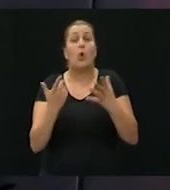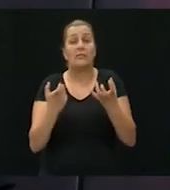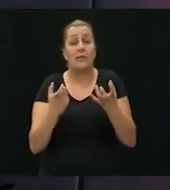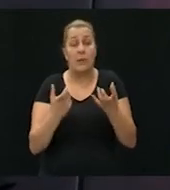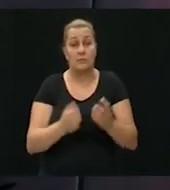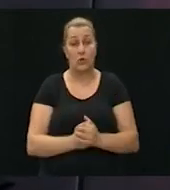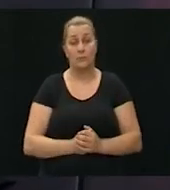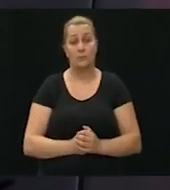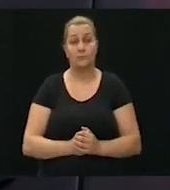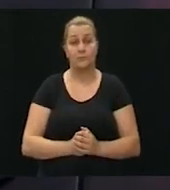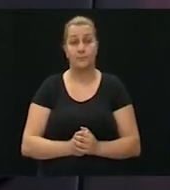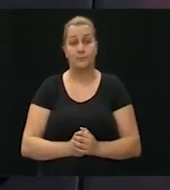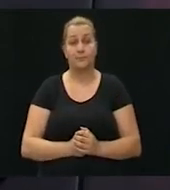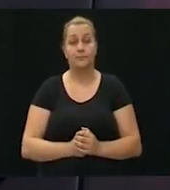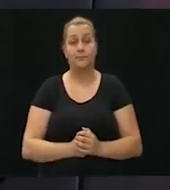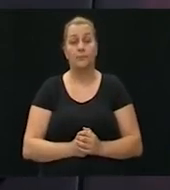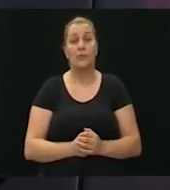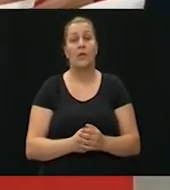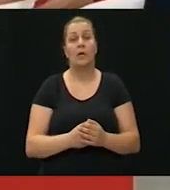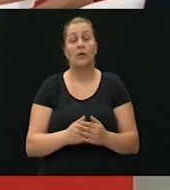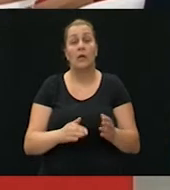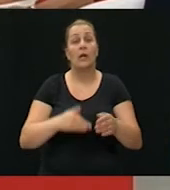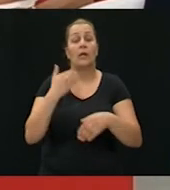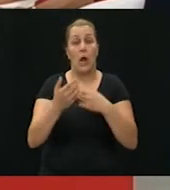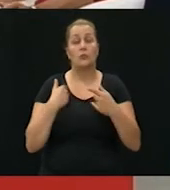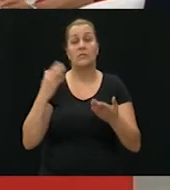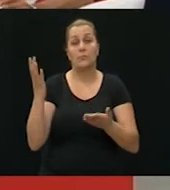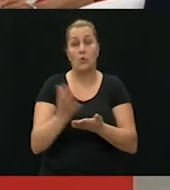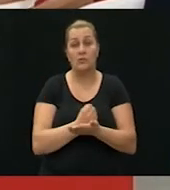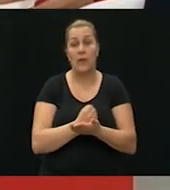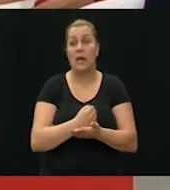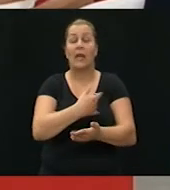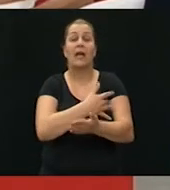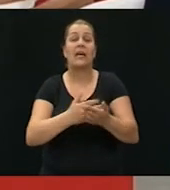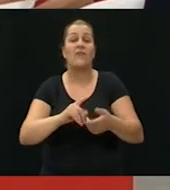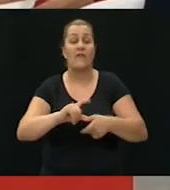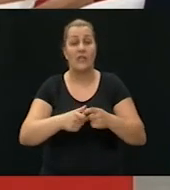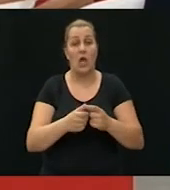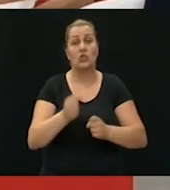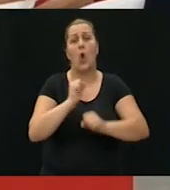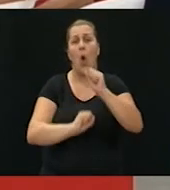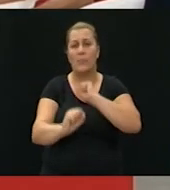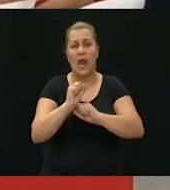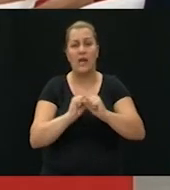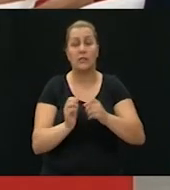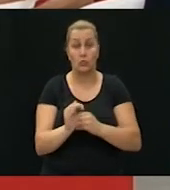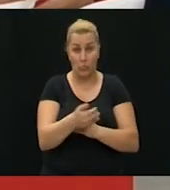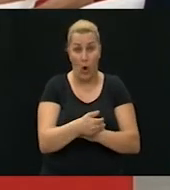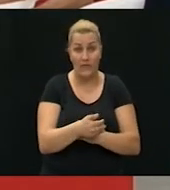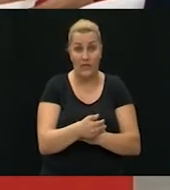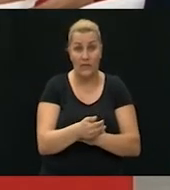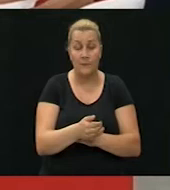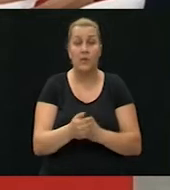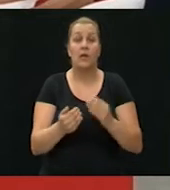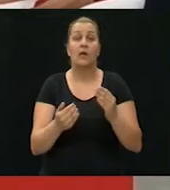700 pripadnika. Da, nakon što smo, evo, uspjeli na krvavi način obraniti i grad Dubrovnik